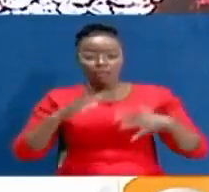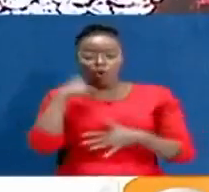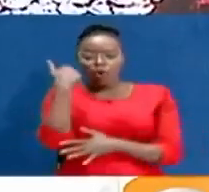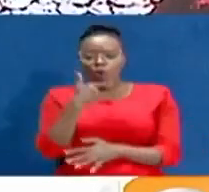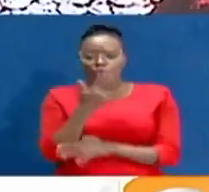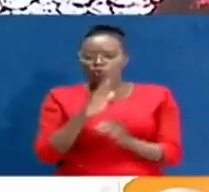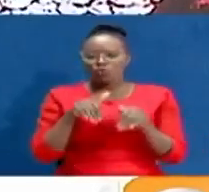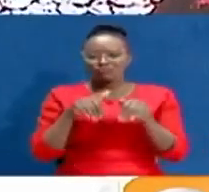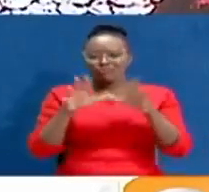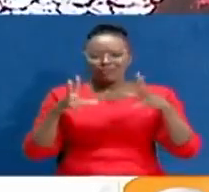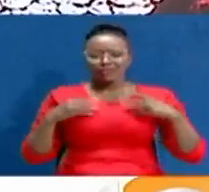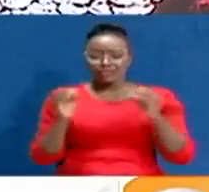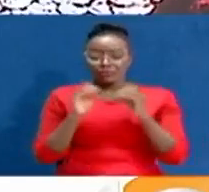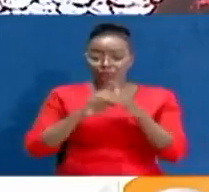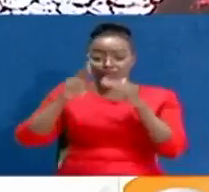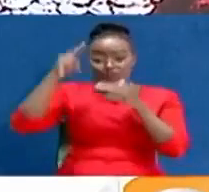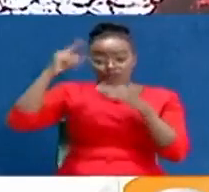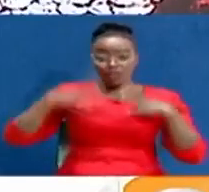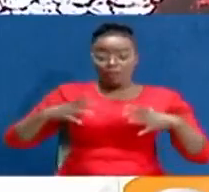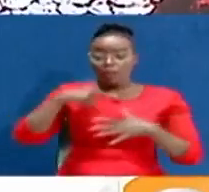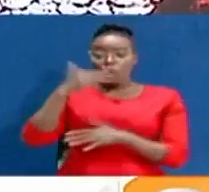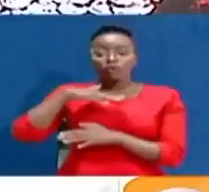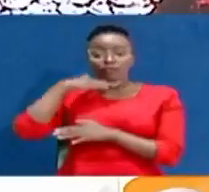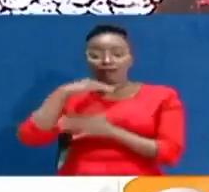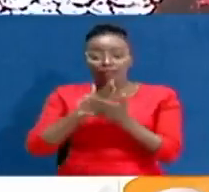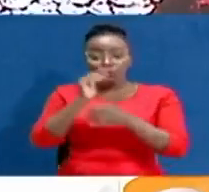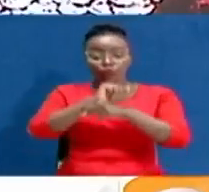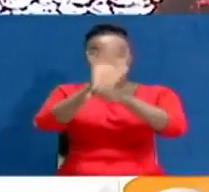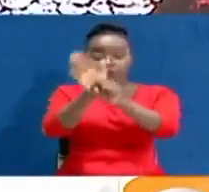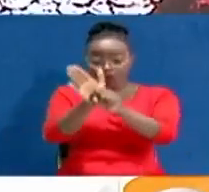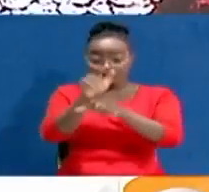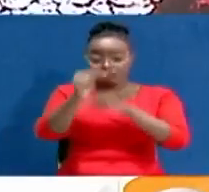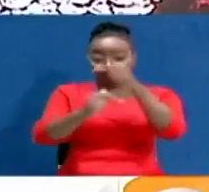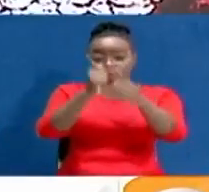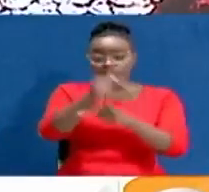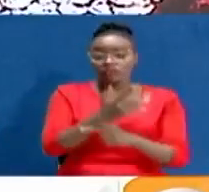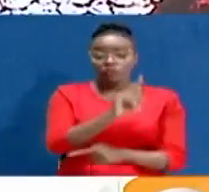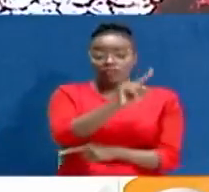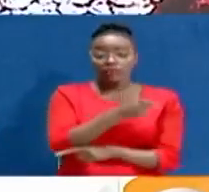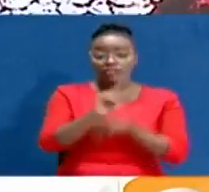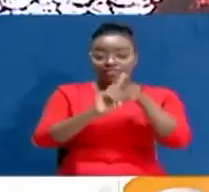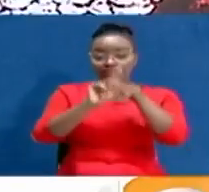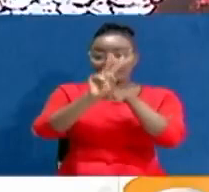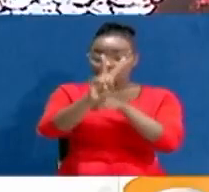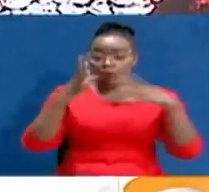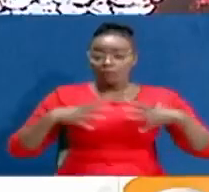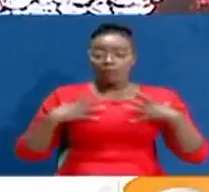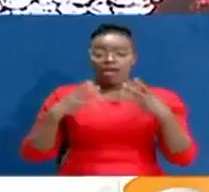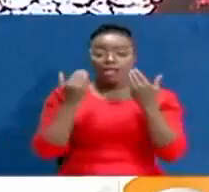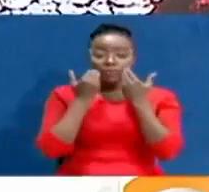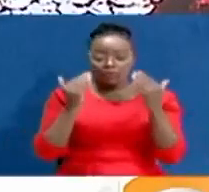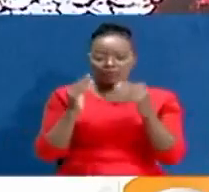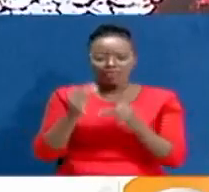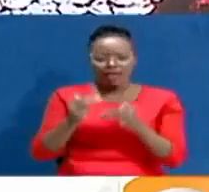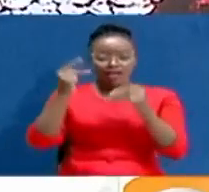wanaodaiwa kupuuza matokeo ya wapendwa wao wanaofariki kutokana na ugonjwa huo. Haya yanajiri huku watu 1,062 wakipona, ikiwa idadi